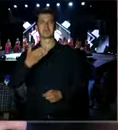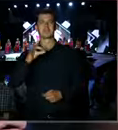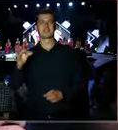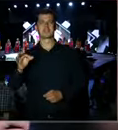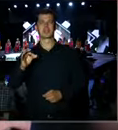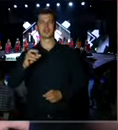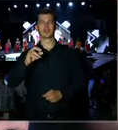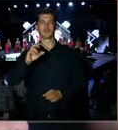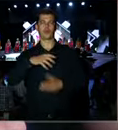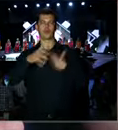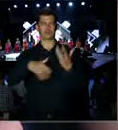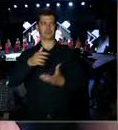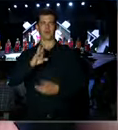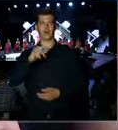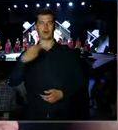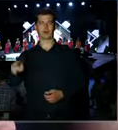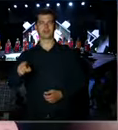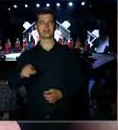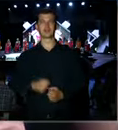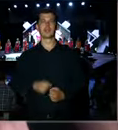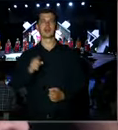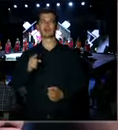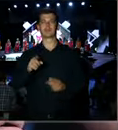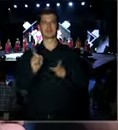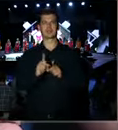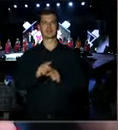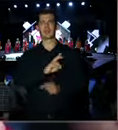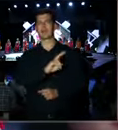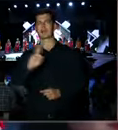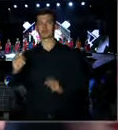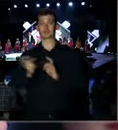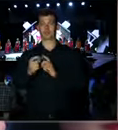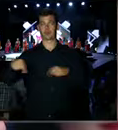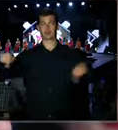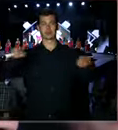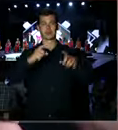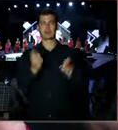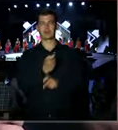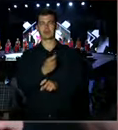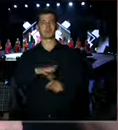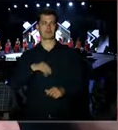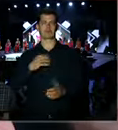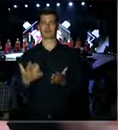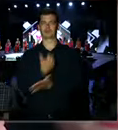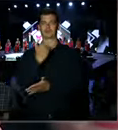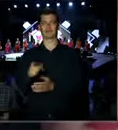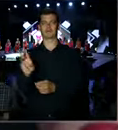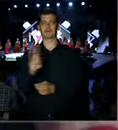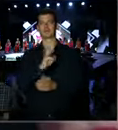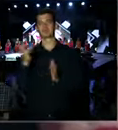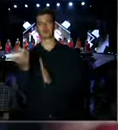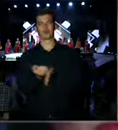misswheelchairworld.com, gdzie wszyscy nasi sąsiedzi, tak jak wspominałam, mogą pobrać gotowe narzędzia,